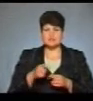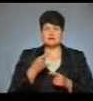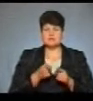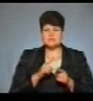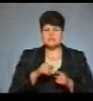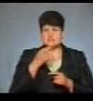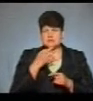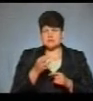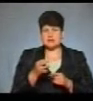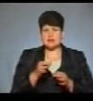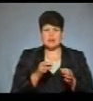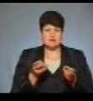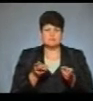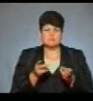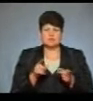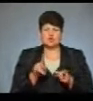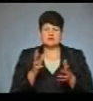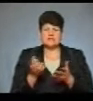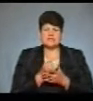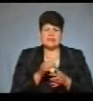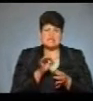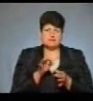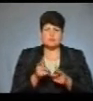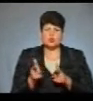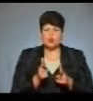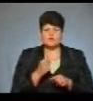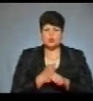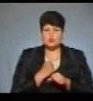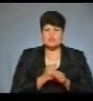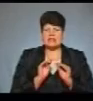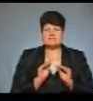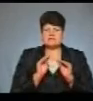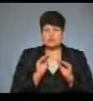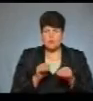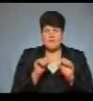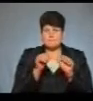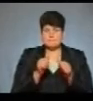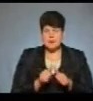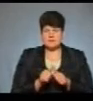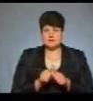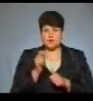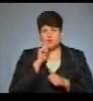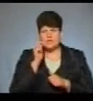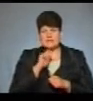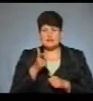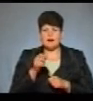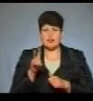Ольги Мінейко останків, які знайшли на цвинтарі під час підготовчих робіт для встановлення пам'ятника Українській Галицькій